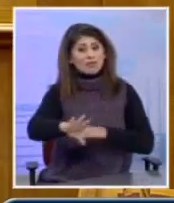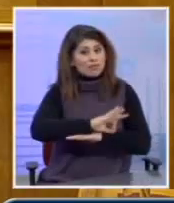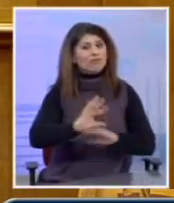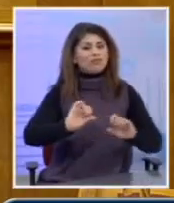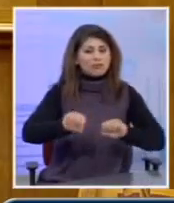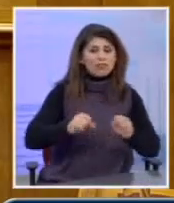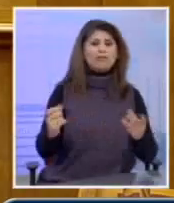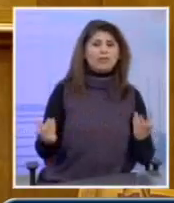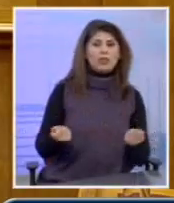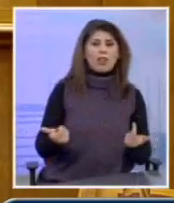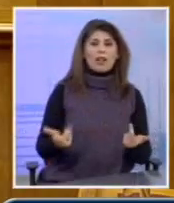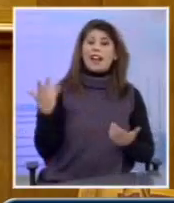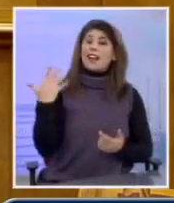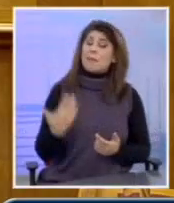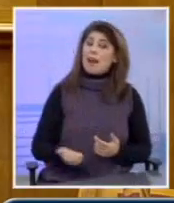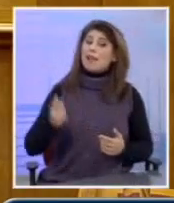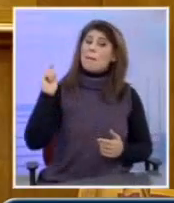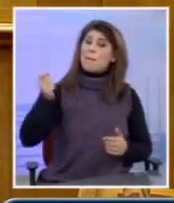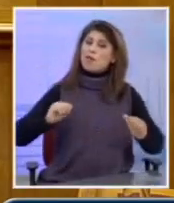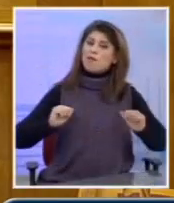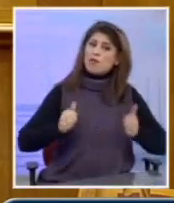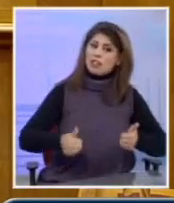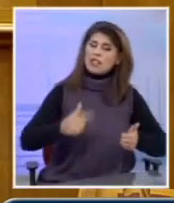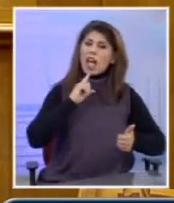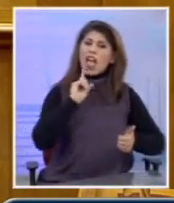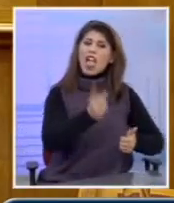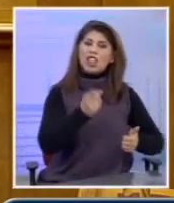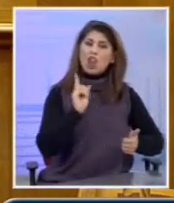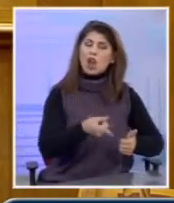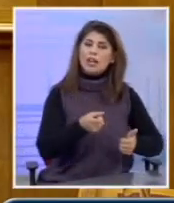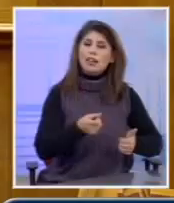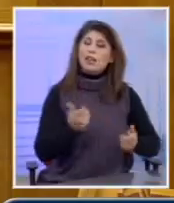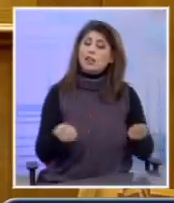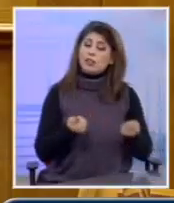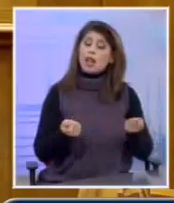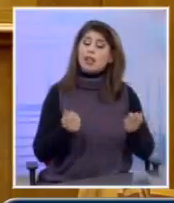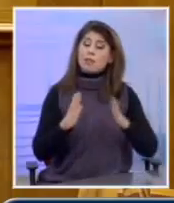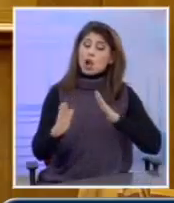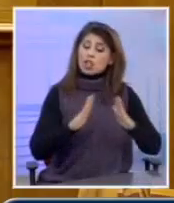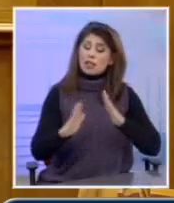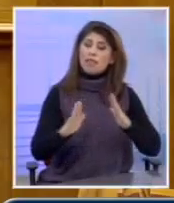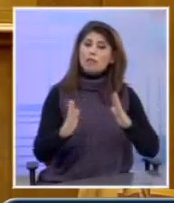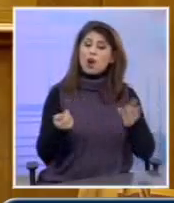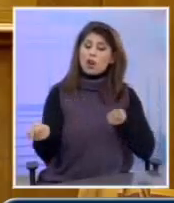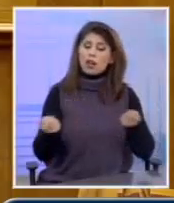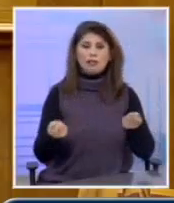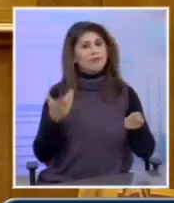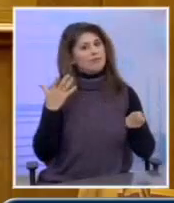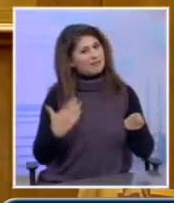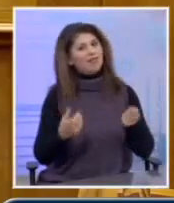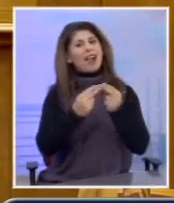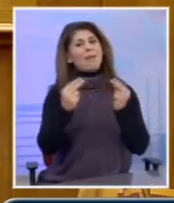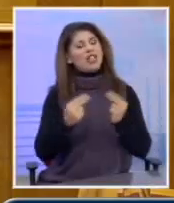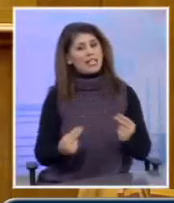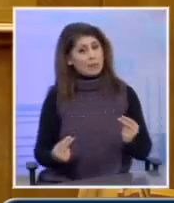επιχειρούν. Όταν όμως υπάρχει πολιτική βούληση και εντολές να γίνουν προστατευμένα και οργανωμένα αυτές οι επιχειρήσεις, μπορεί να είναι αποτελεσματικές